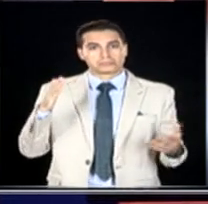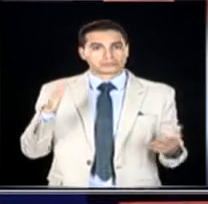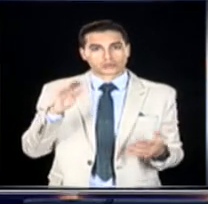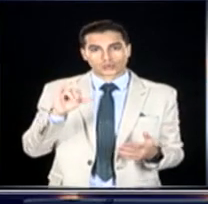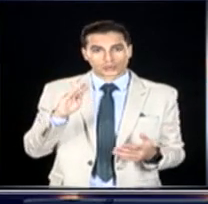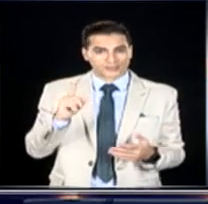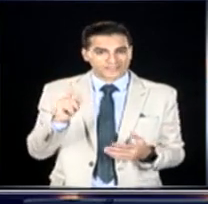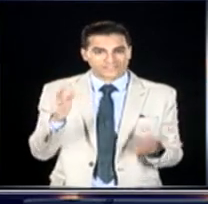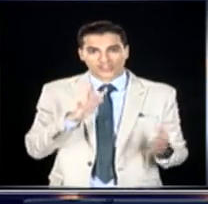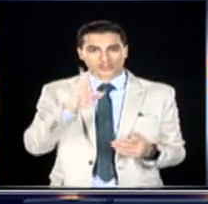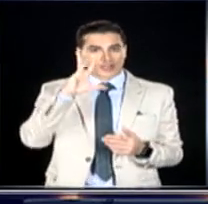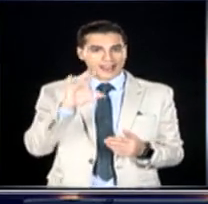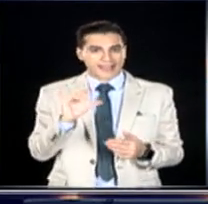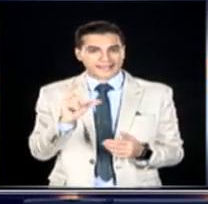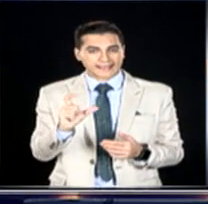يوسف شاهين.